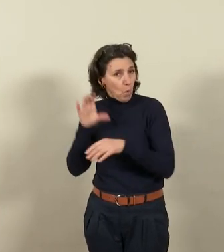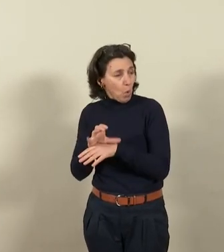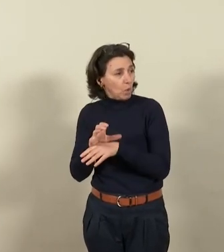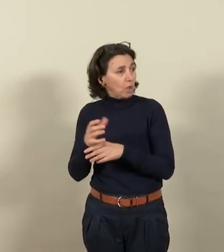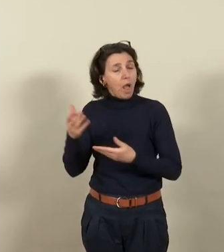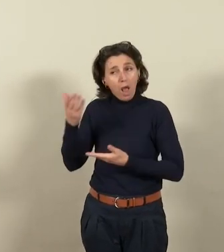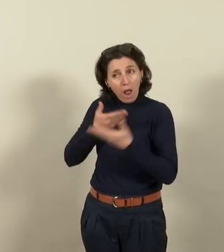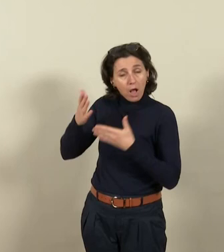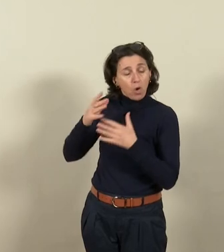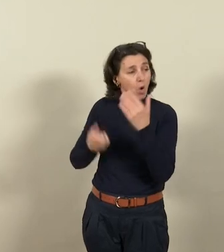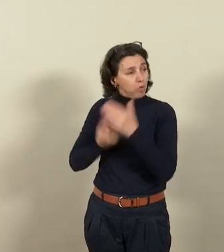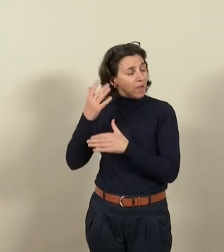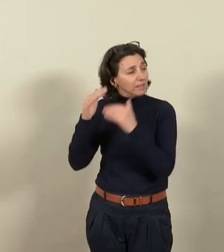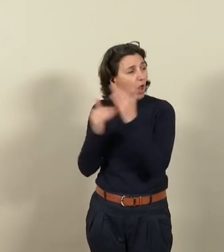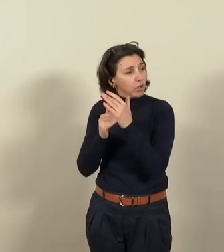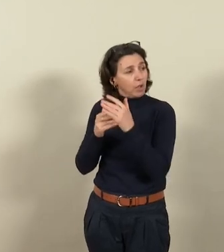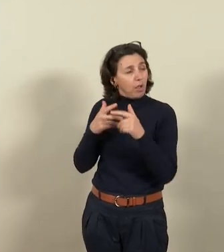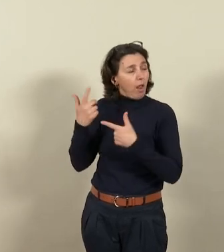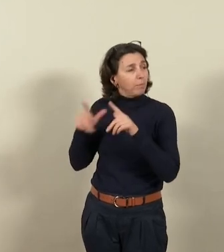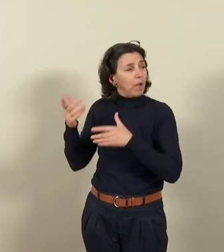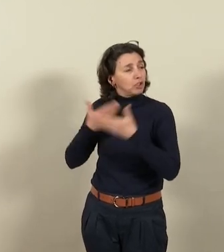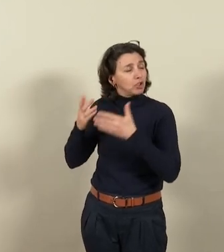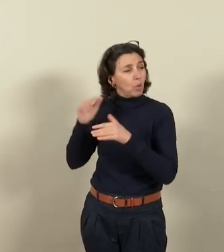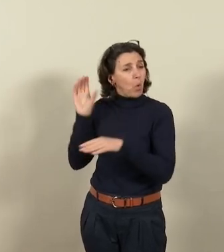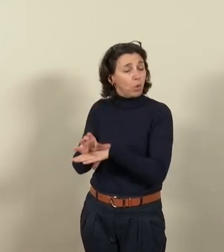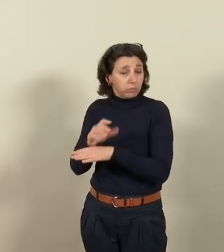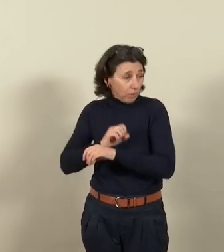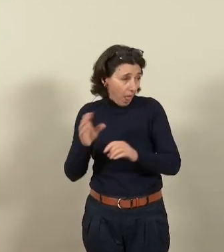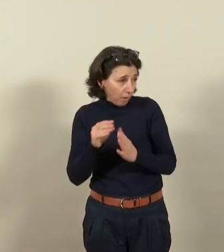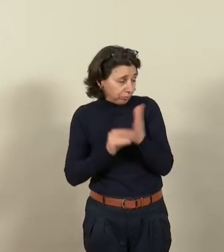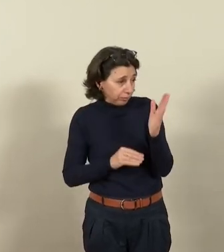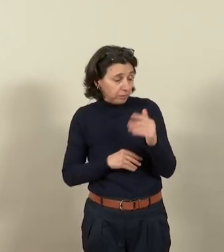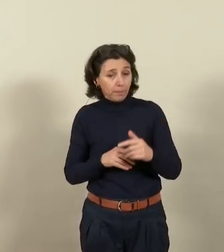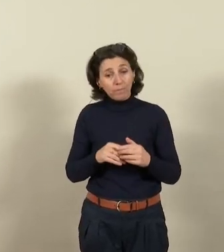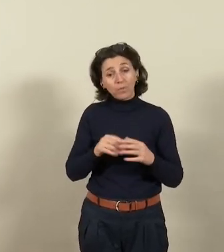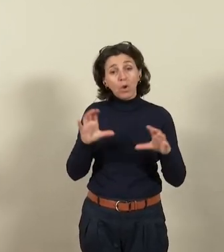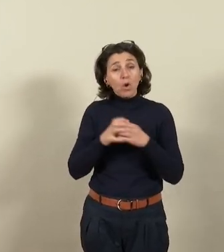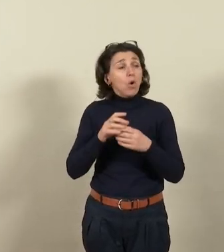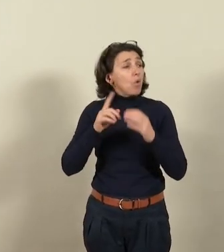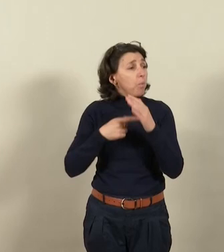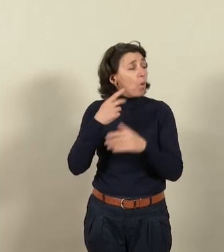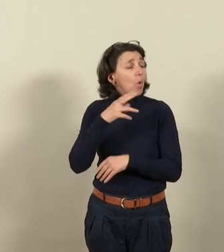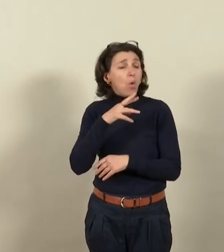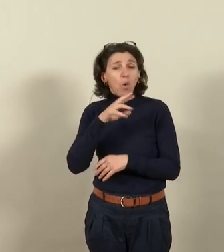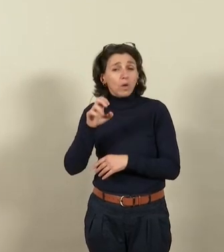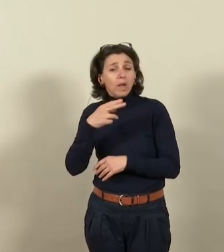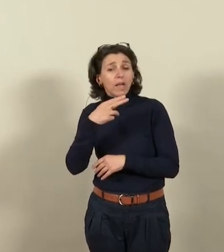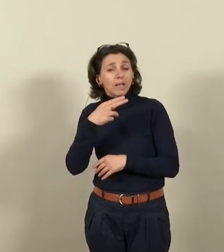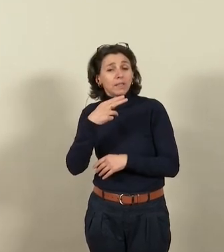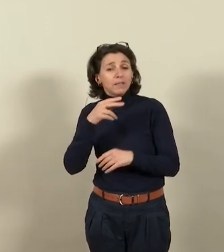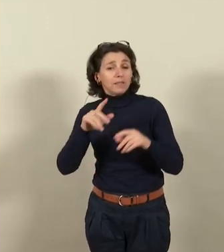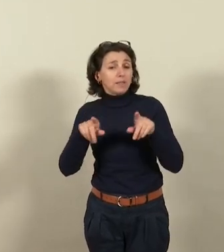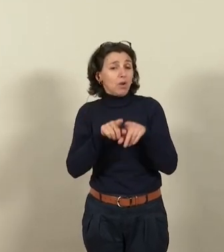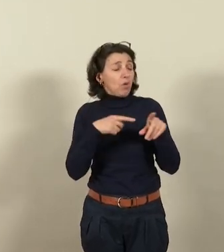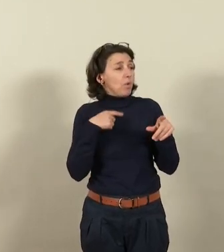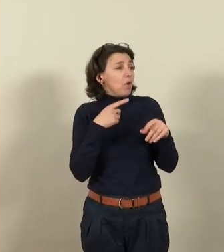échange avec la Nouvelle-Zélande voilà c'est très clair en revanche le groupe renaissant je ne suis pas sûr qu'il a eu le même vote sur ce sujet-là que le groupe de la gauche sociale et